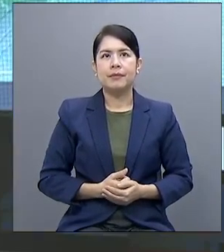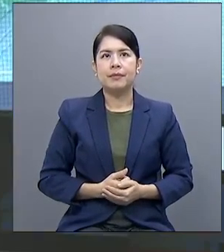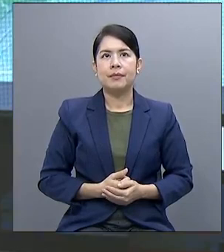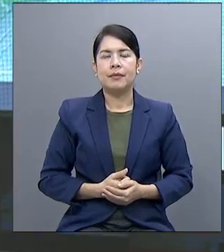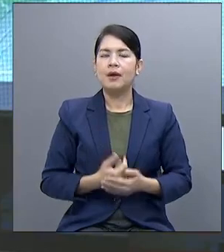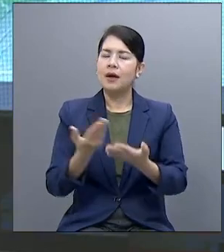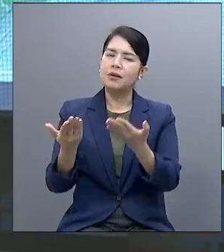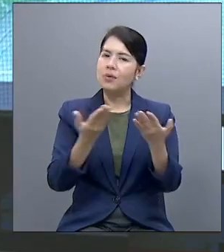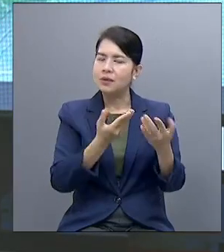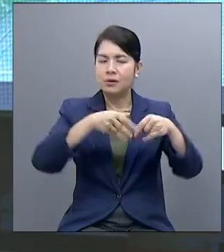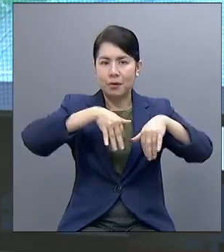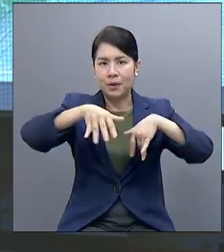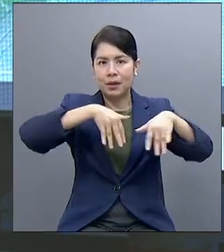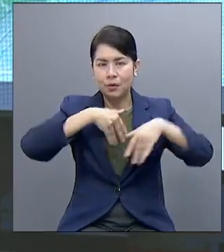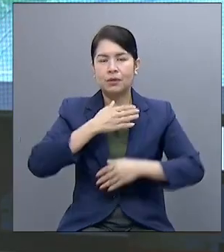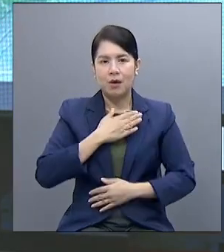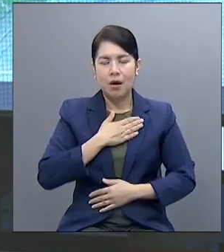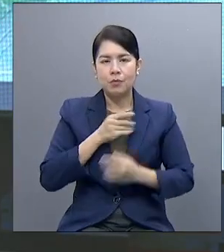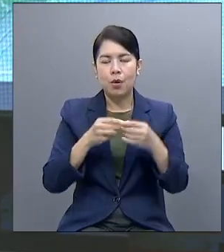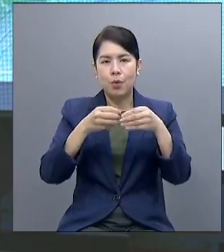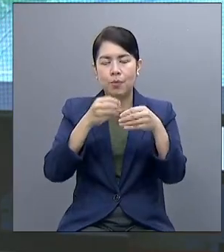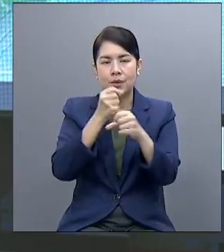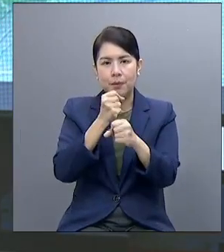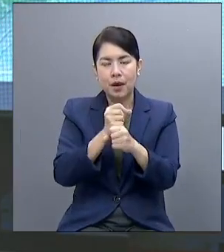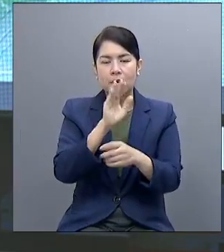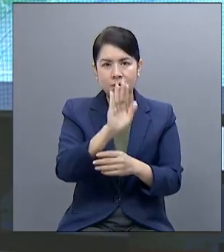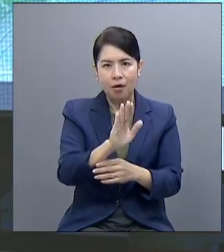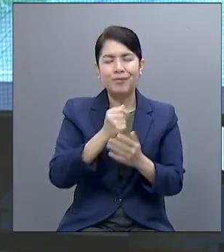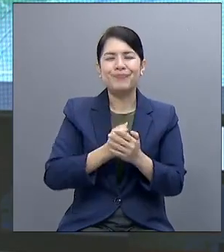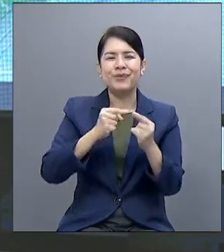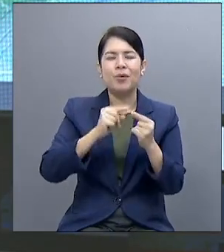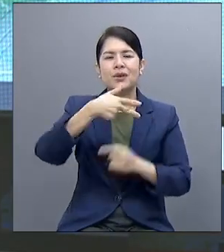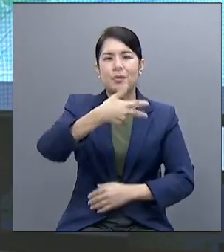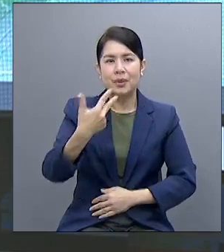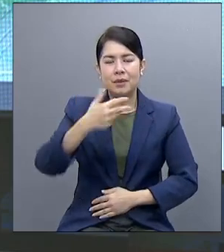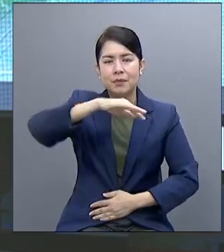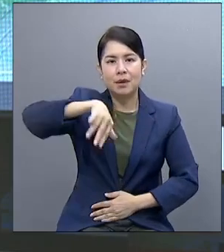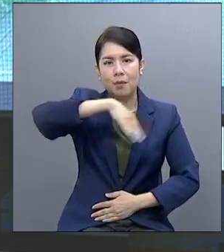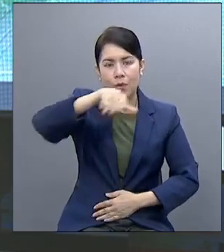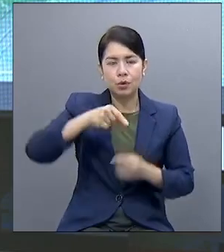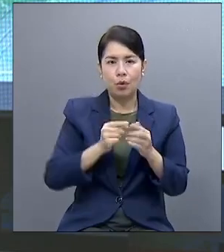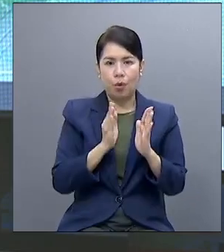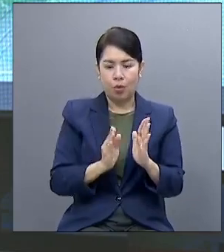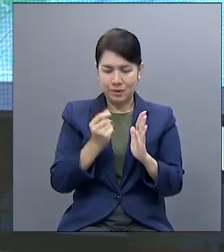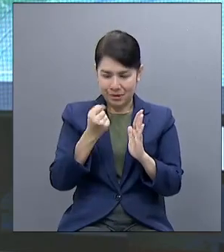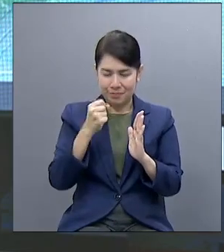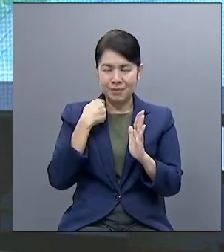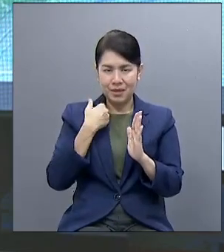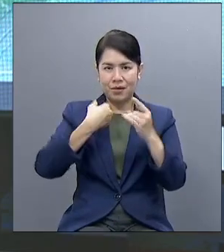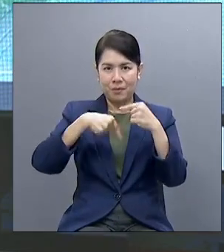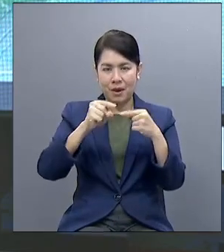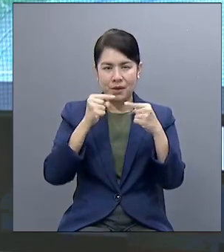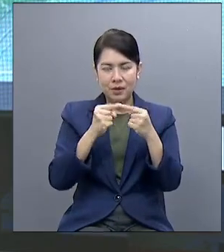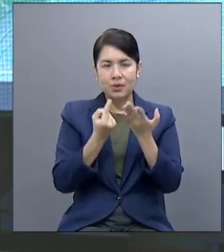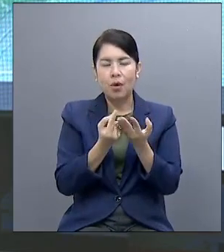เชิญชวนนะคะน้องอ้อมแล้วก็ทีมงานร้องทุกข์ลงป้ายนี้และสถานีประชาชน10ชีวิตจะร่วมลงพื้นที่ไปมอบไออุ่นให้กับ